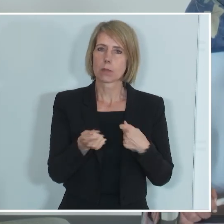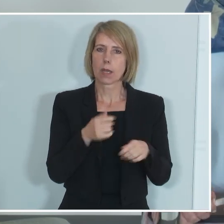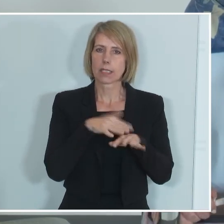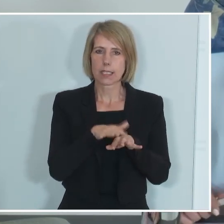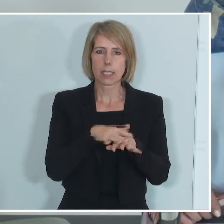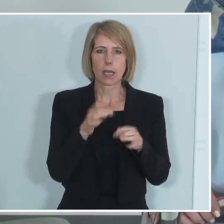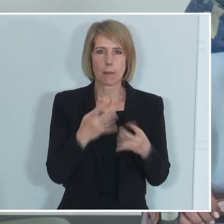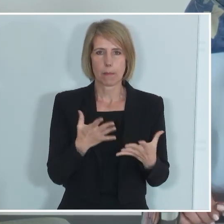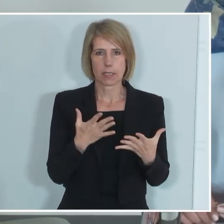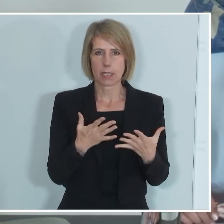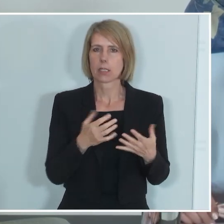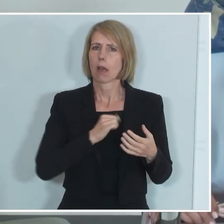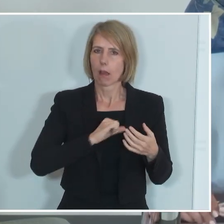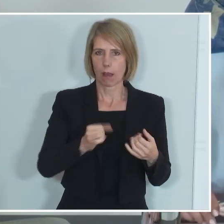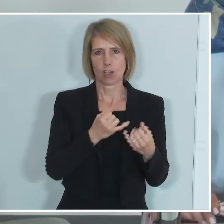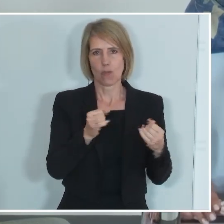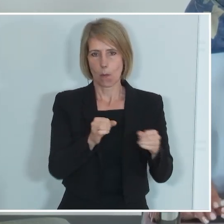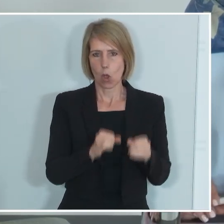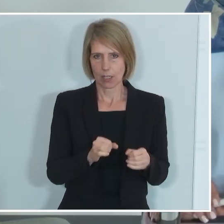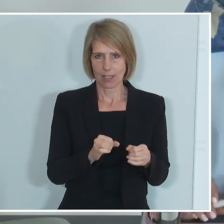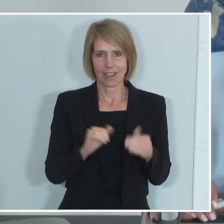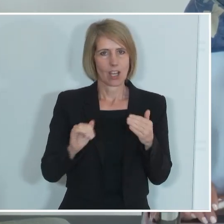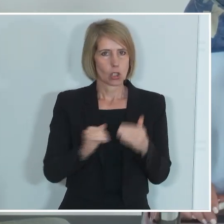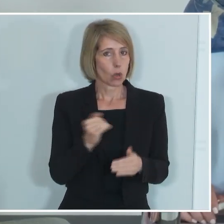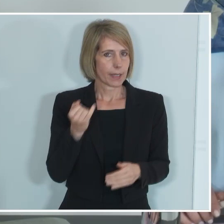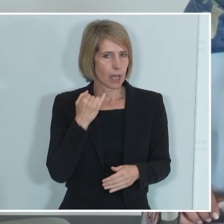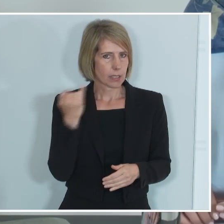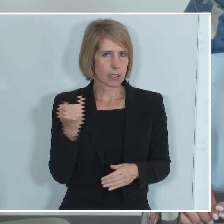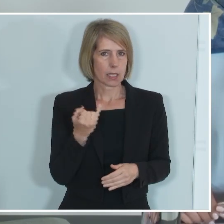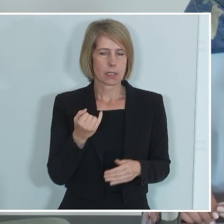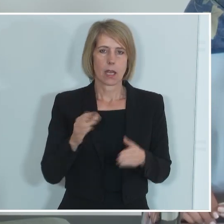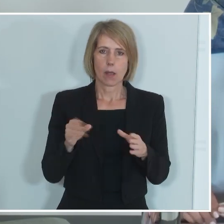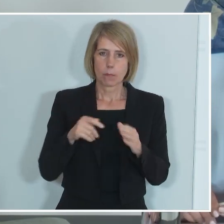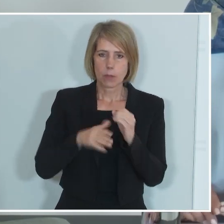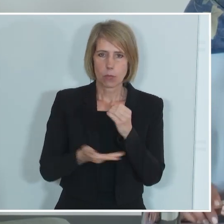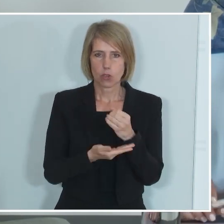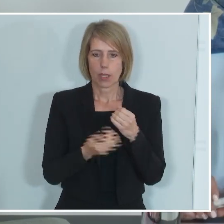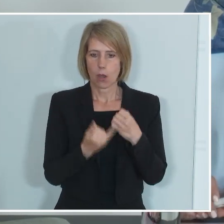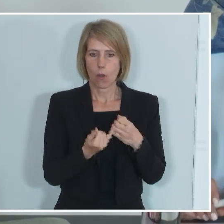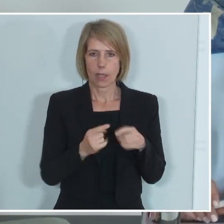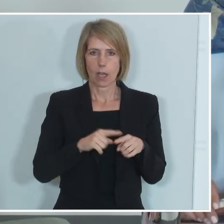möglich passiert. Wie gesagt, ein ganz neuer Ansatz jetzt, der auch mit Budget dieses Jahr und nächstes